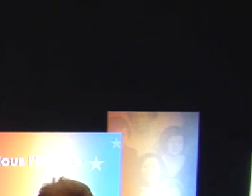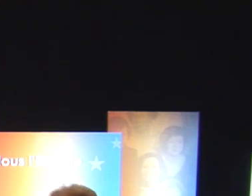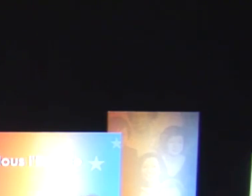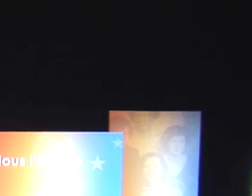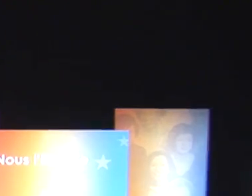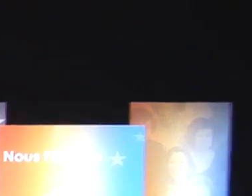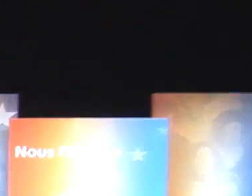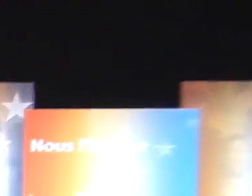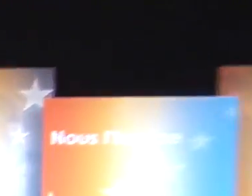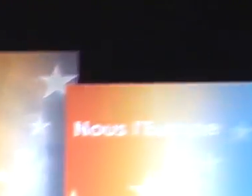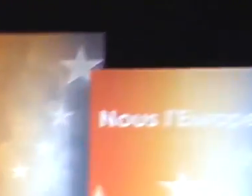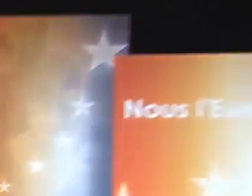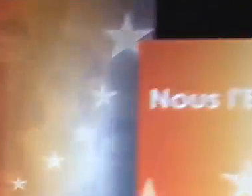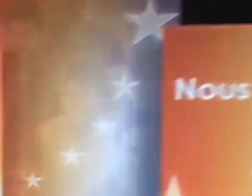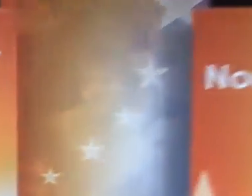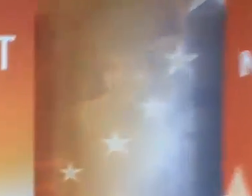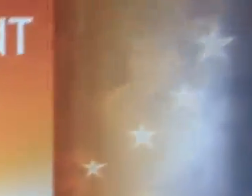Merci beaucoup.